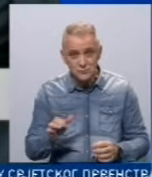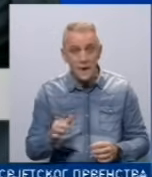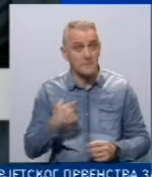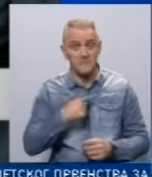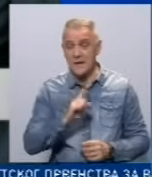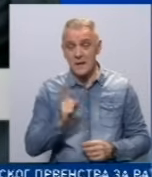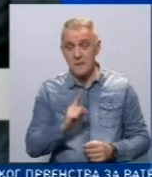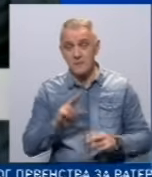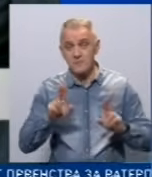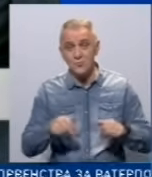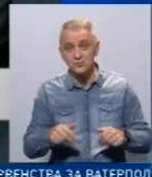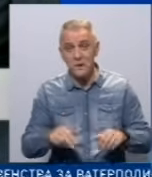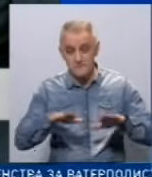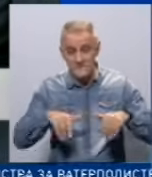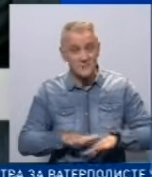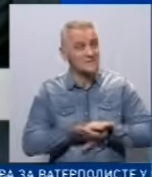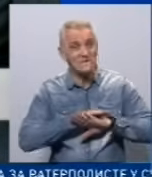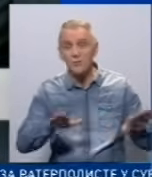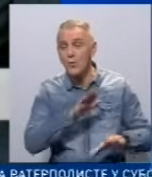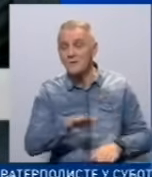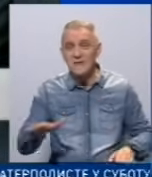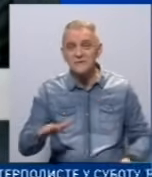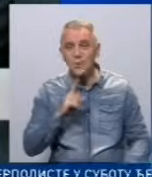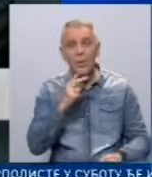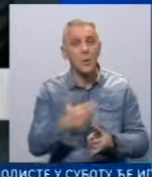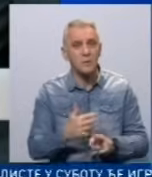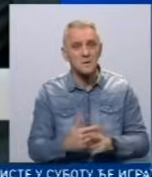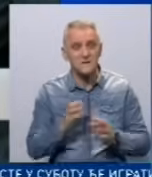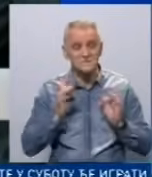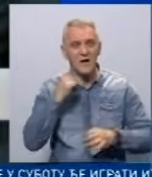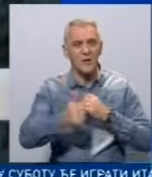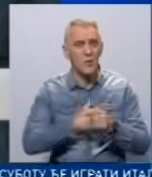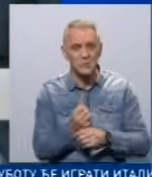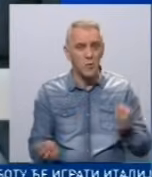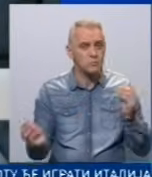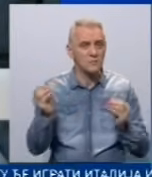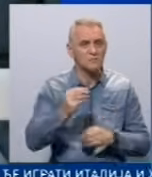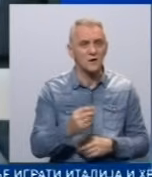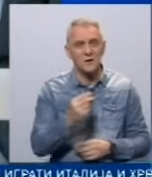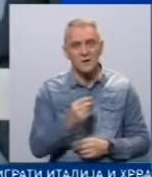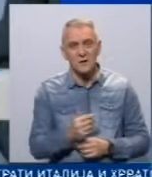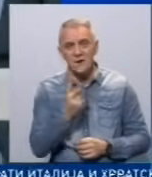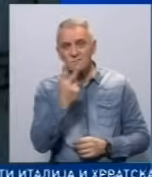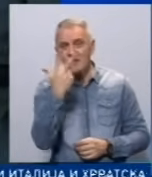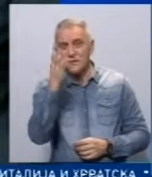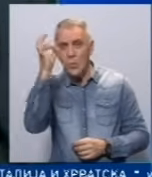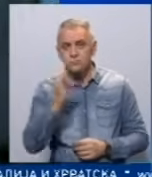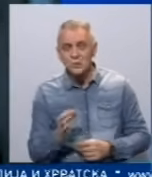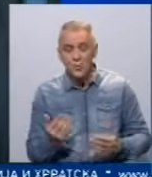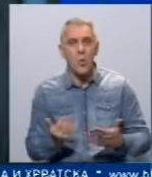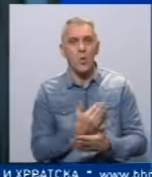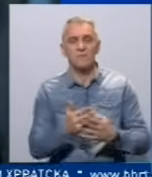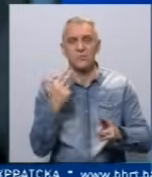mi ne bi mogli primiti svu djecu koja obole. Znači, svake godine povećava se 2-3%